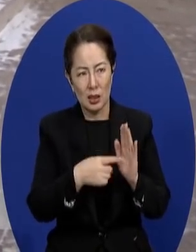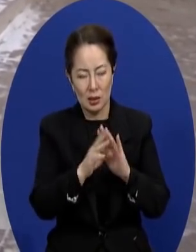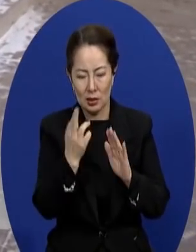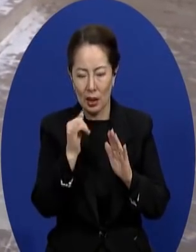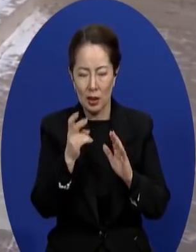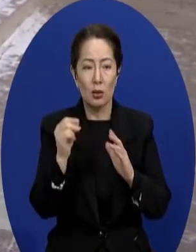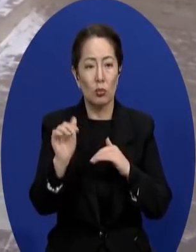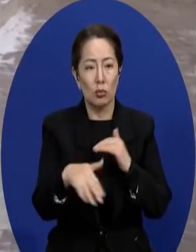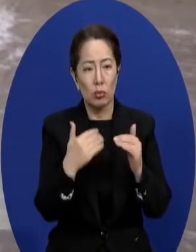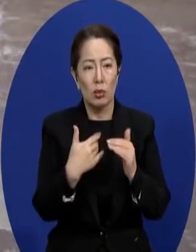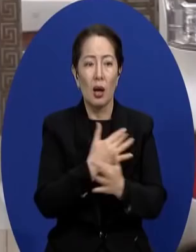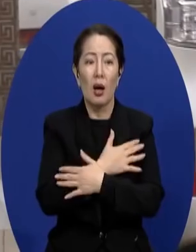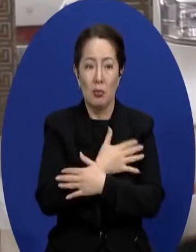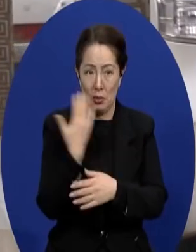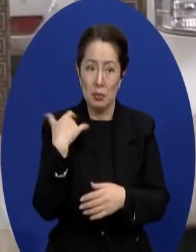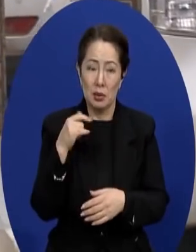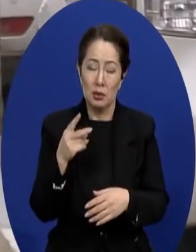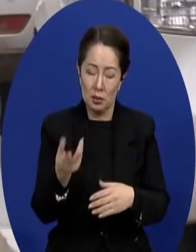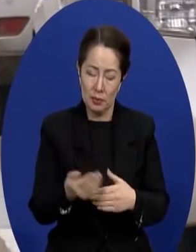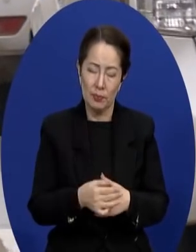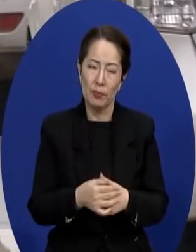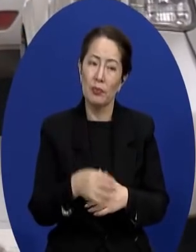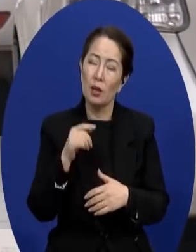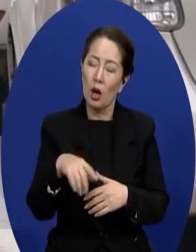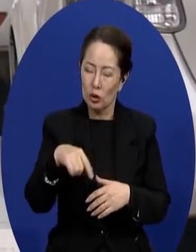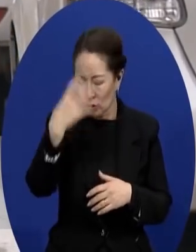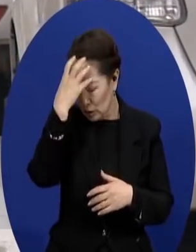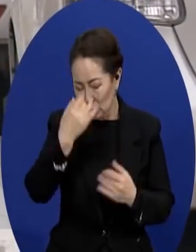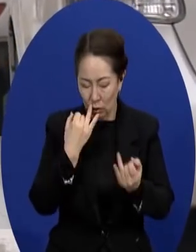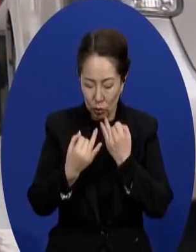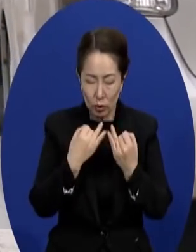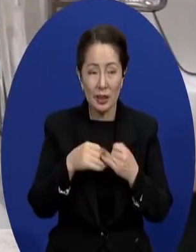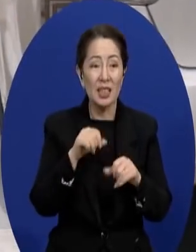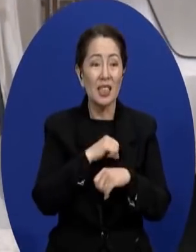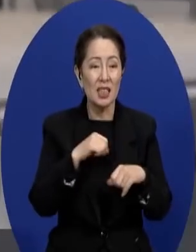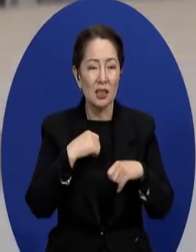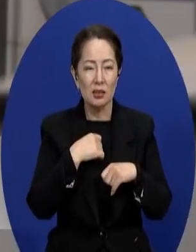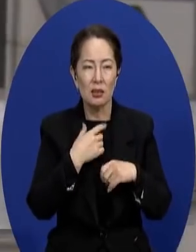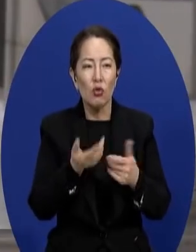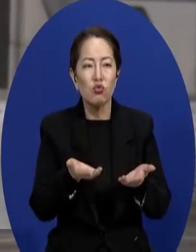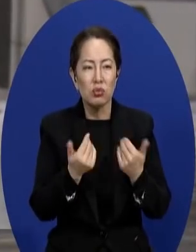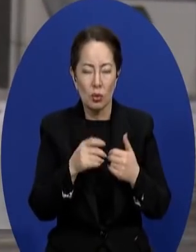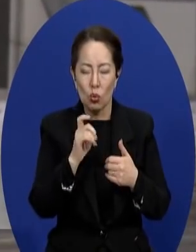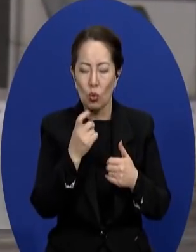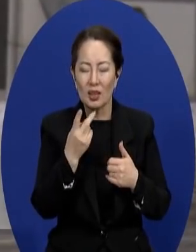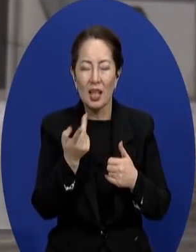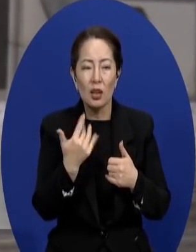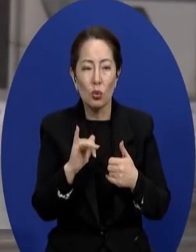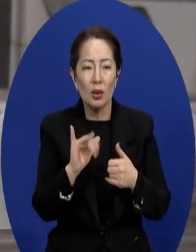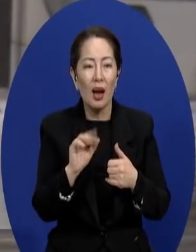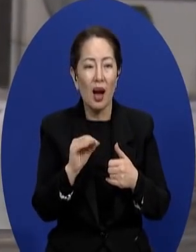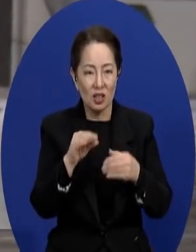даасанд ороод ирээд байвал бол амар л эсэ. Тиймээс өнөөдөр засгийн газрын хурлаар иргэдэд хялбар хүндрэлгүй байхаар шийдвэрлэхийг үүрэг болгосон